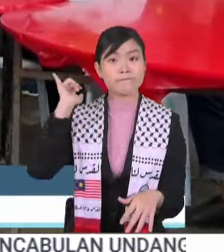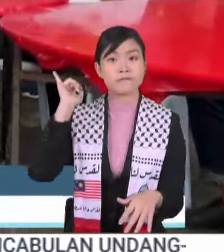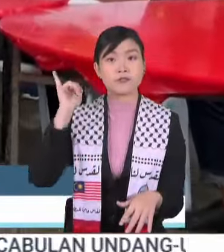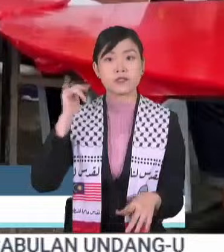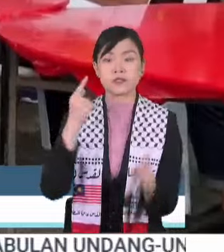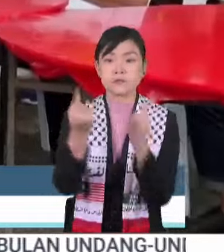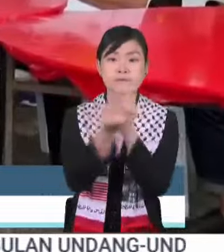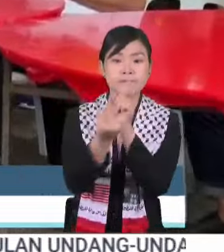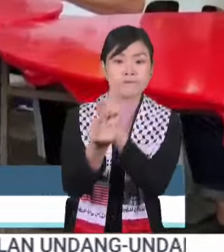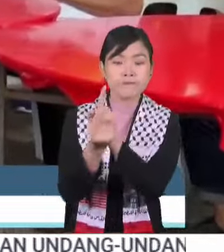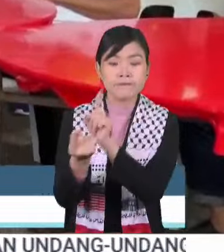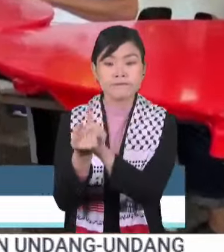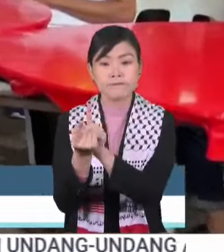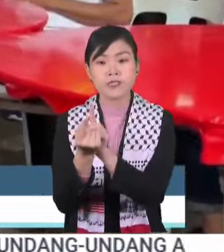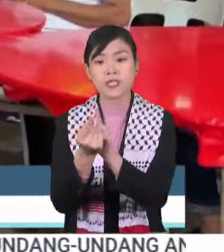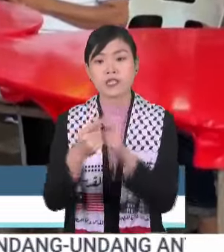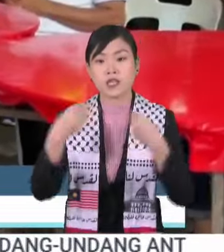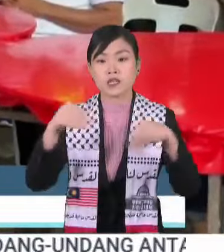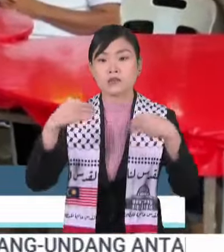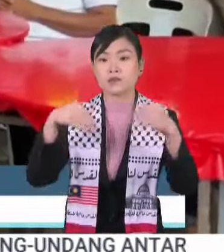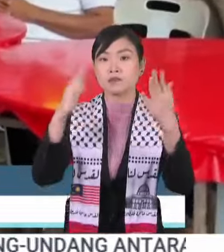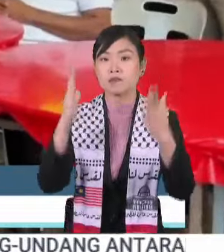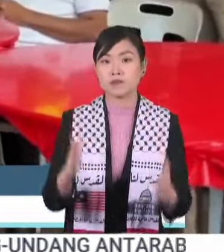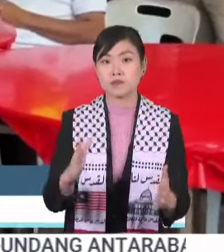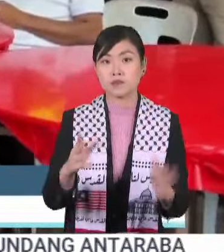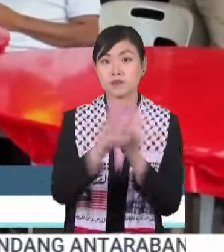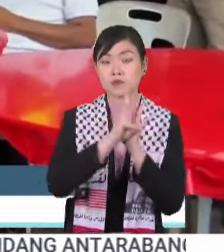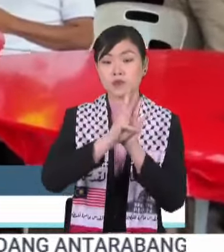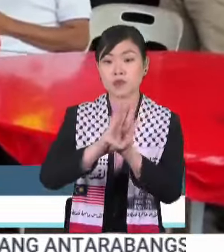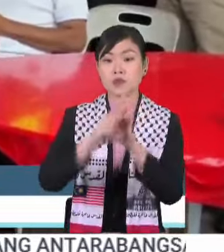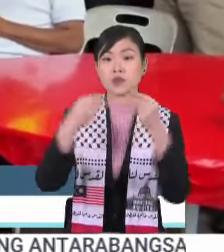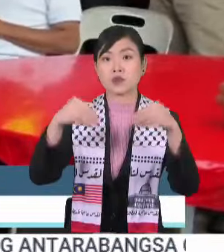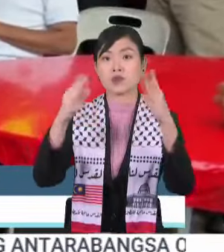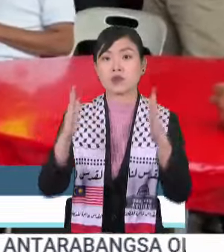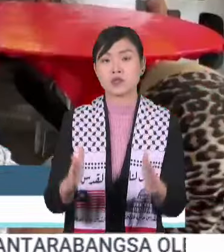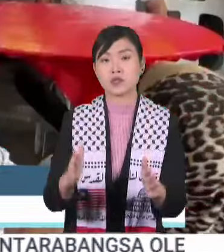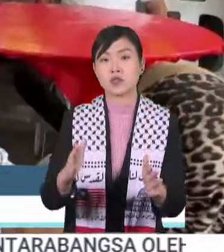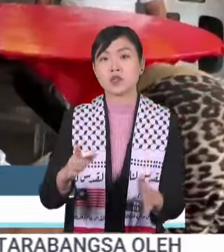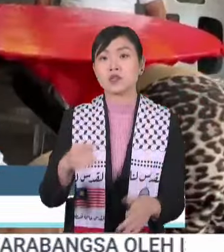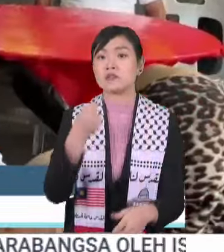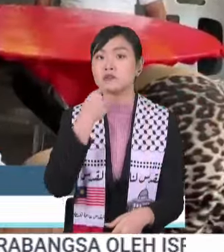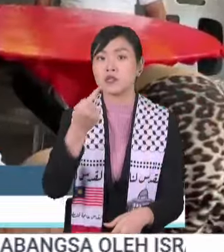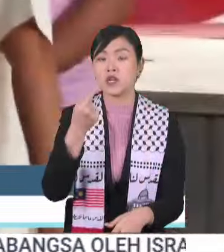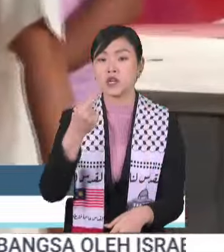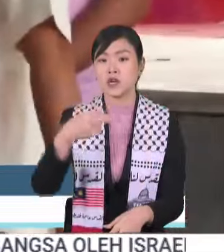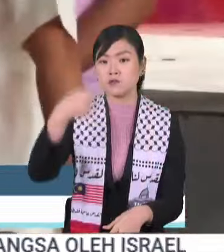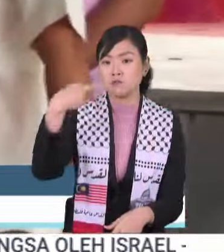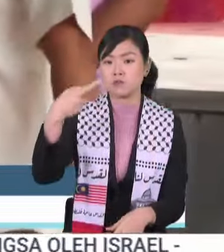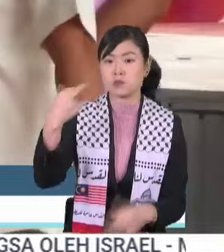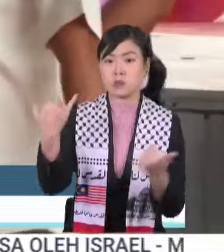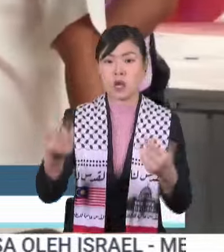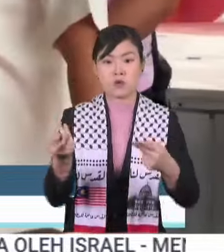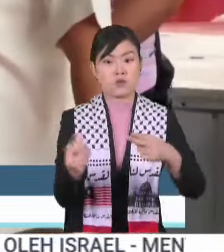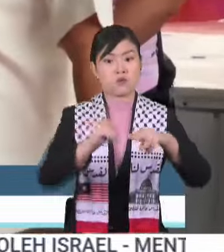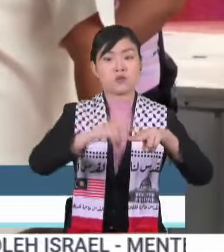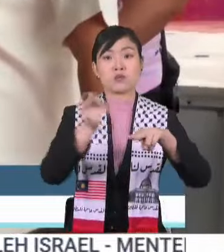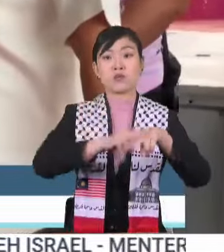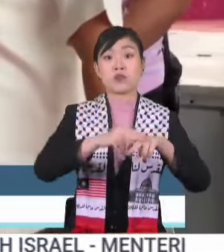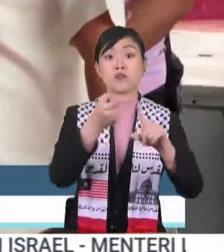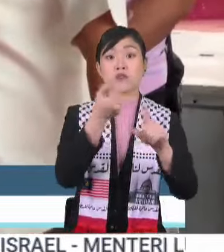bertemu dan berbincang bersama peniaga terlibat wakil peniaga Mohammad Firdaus shahi zabiat mendakwa kadar sewa dinaikkan daripada